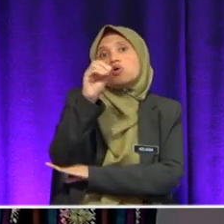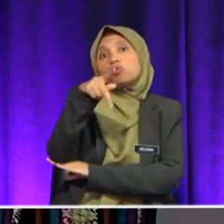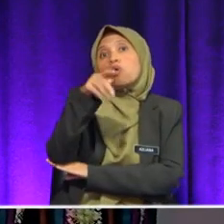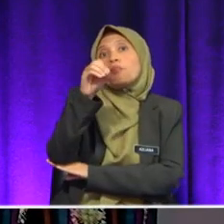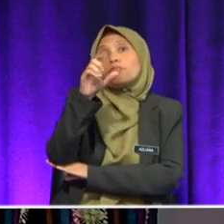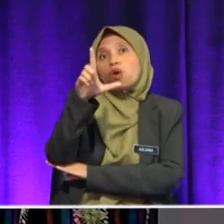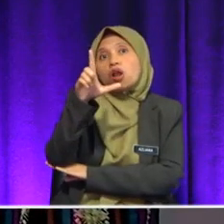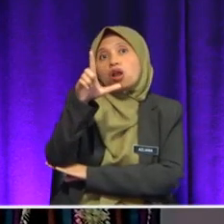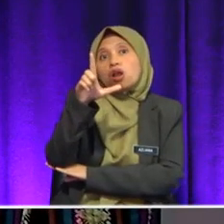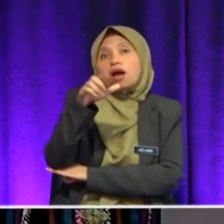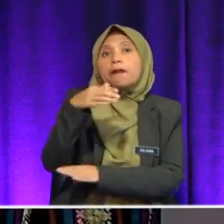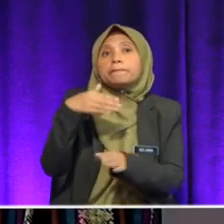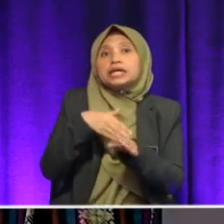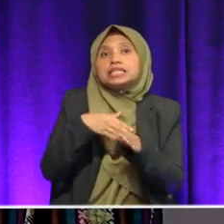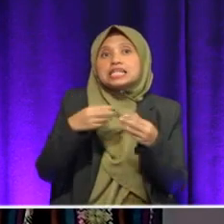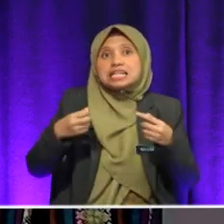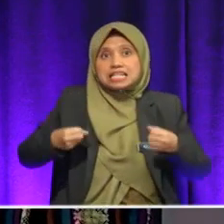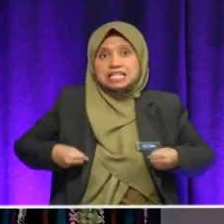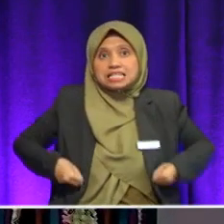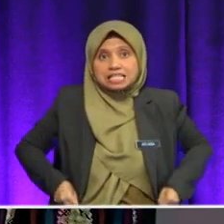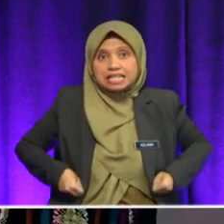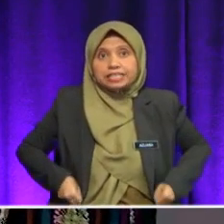dan boleh masukkan